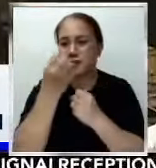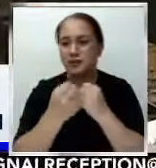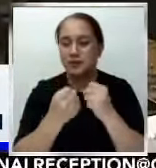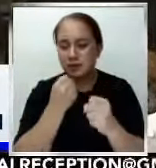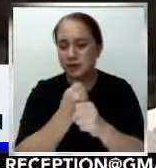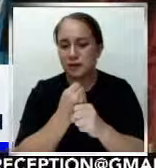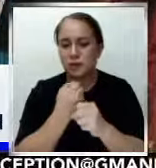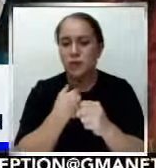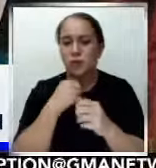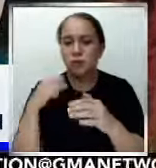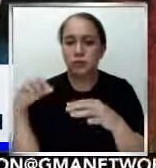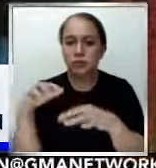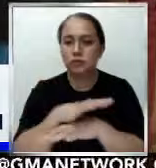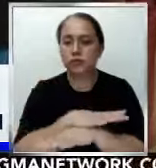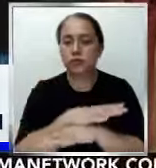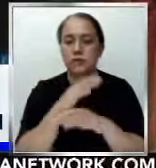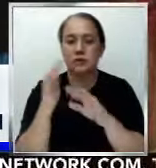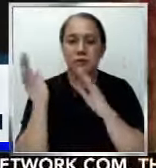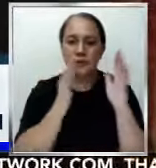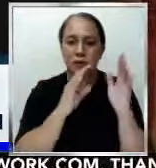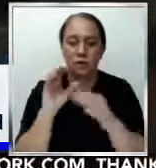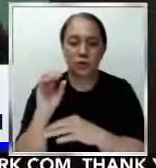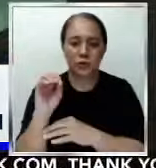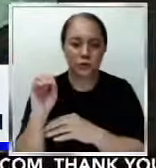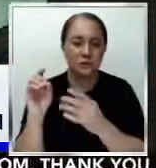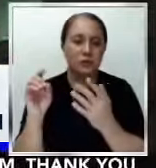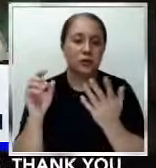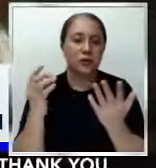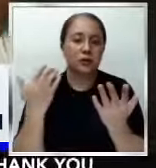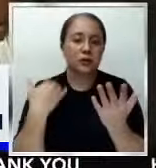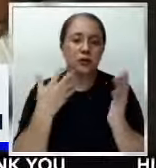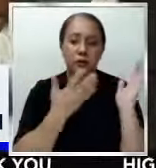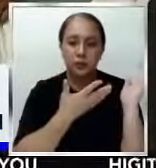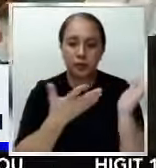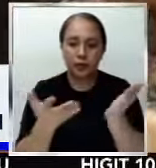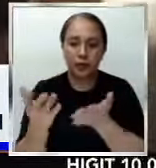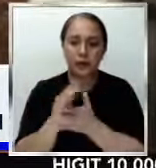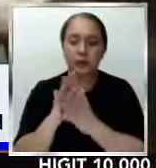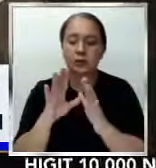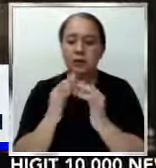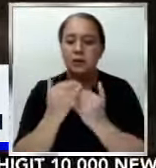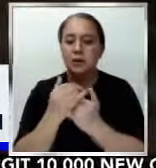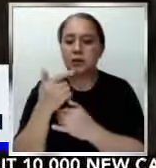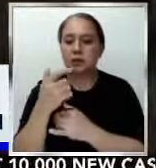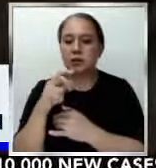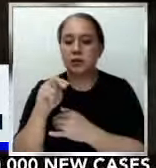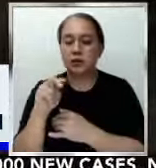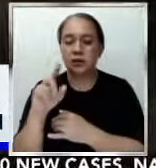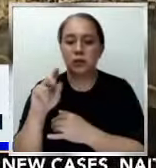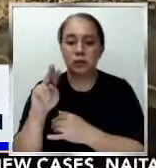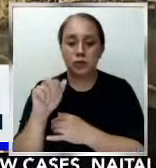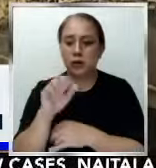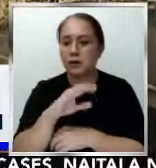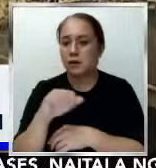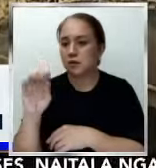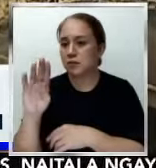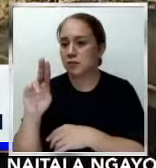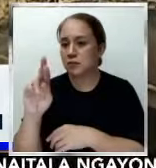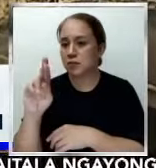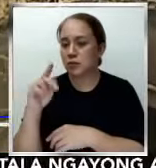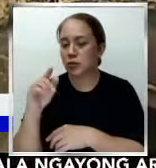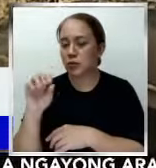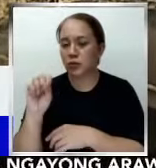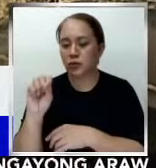ng Bagyong Odette. Tayo'y nakapaghatid ng tulong sa bayan ng General Luna at Burgos. Pasalamat ako sa